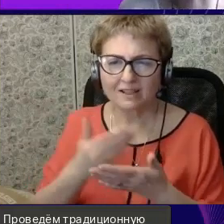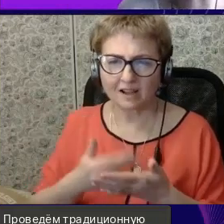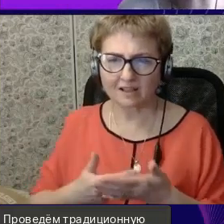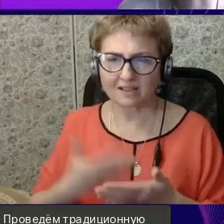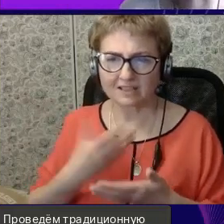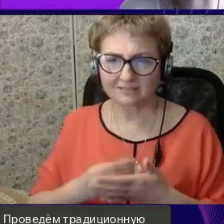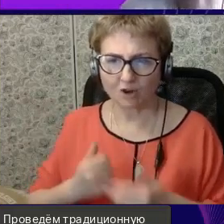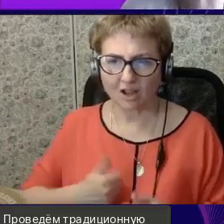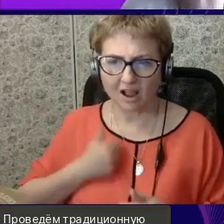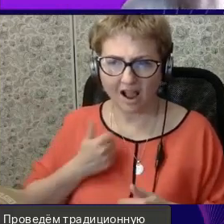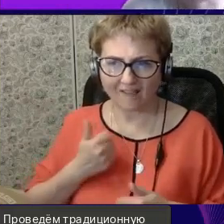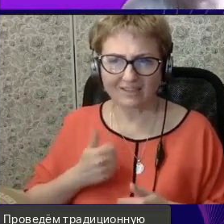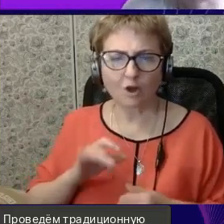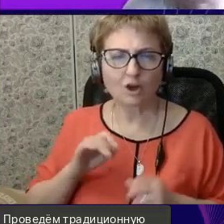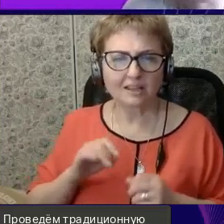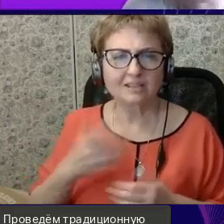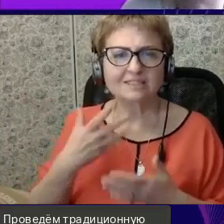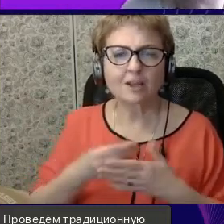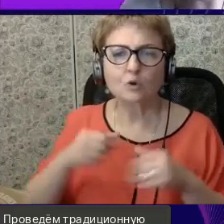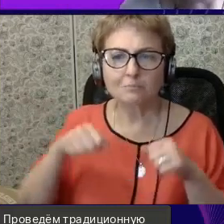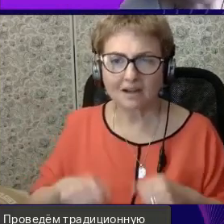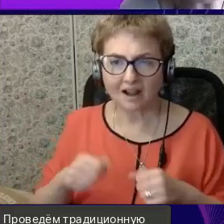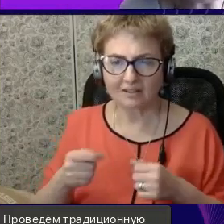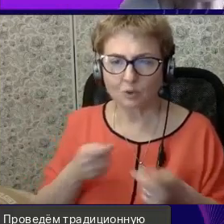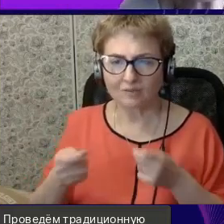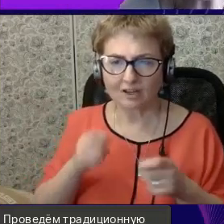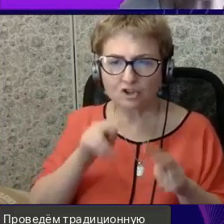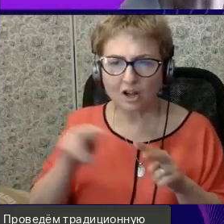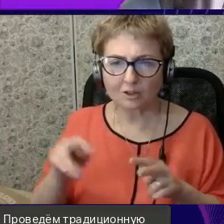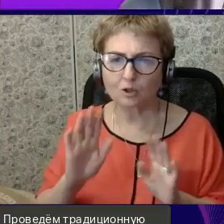об индивидуальных занятиях, он должен доказать свой авторитет,